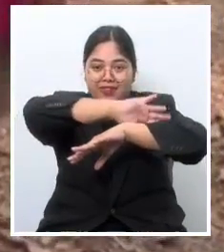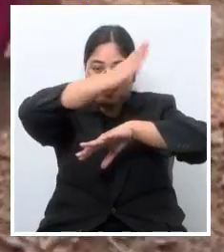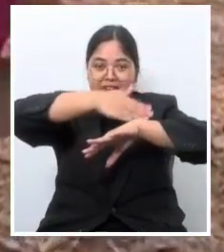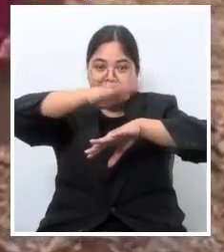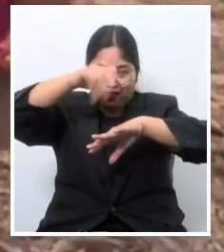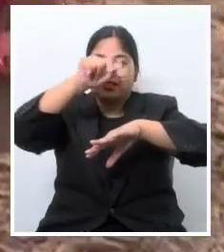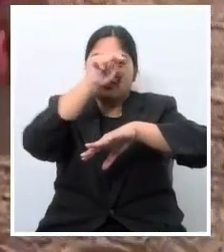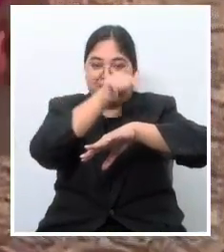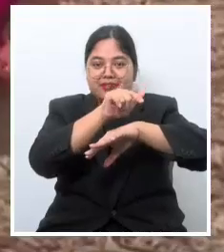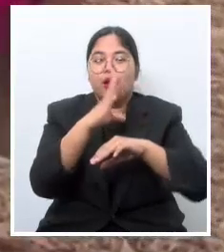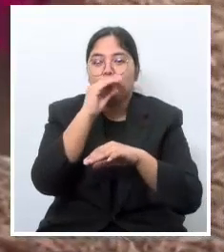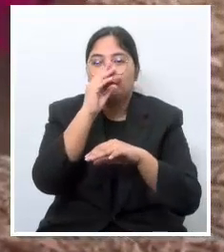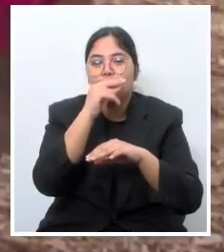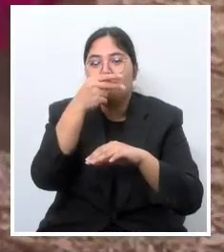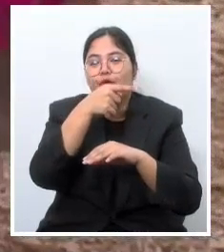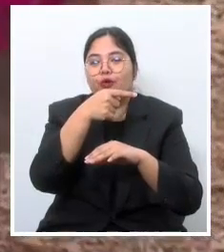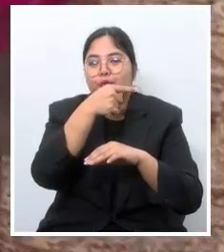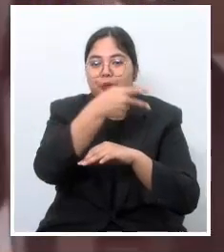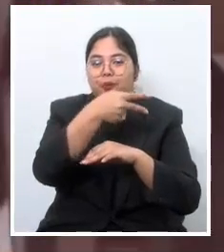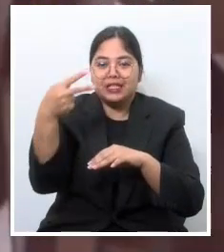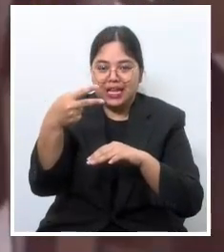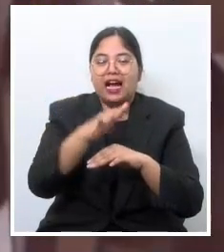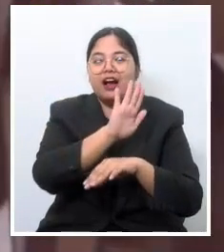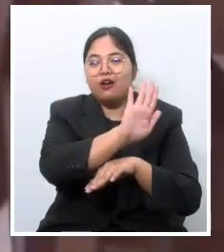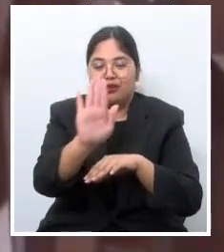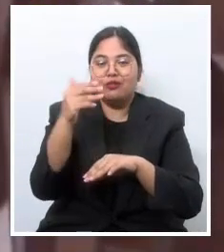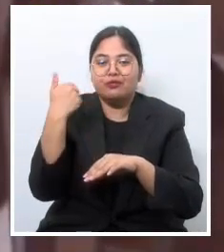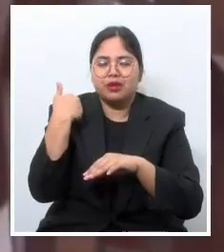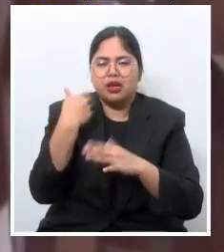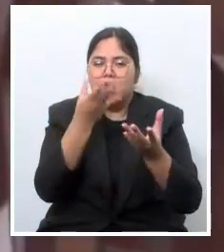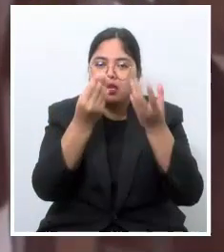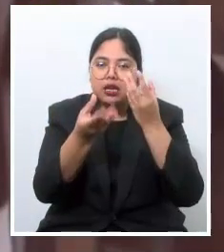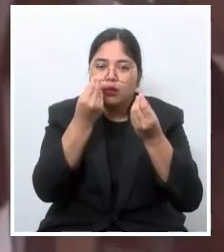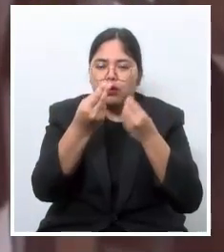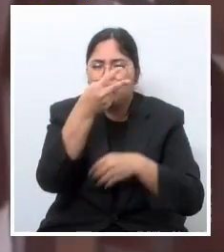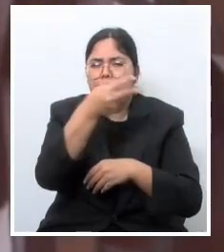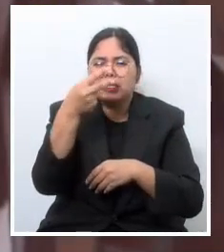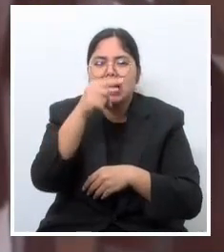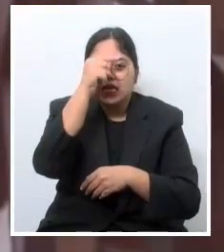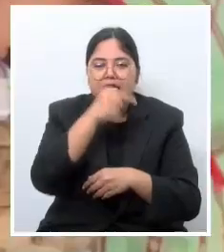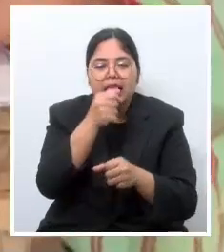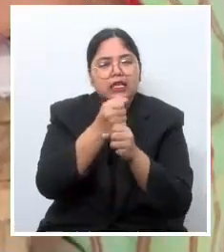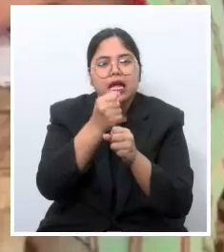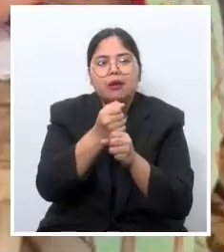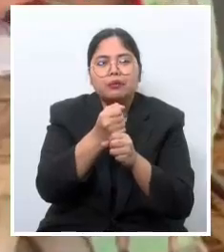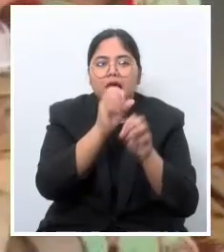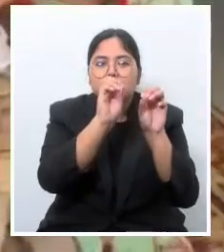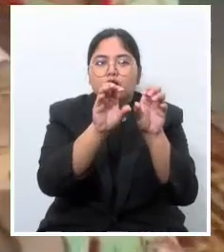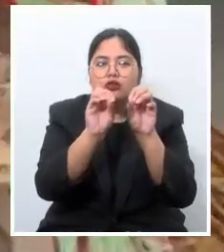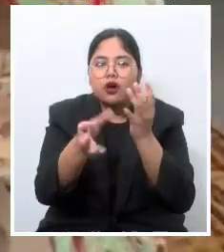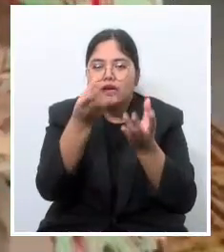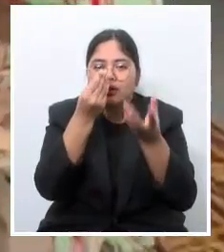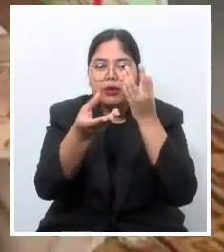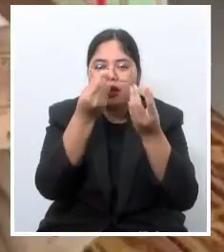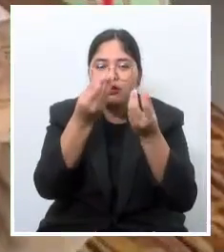เเรียกเพราะฉะนั้นเราจะทำอย่างไรให้เด็กเรารู้และหาภาษาไทยให้ได้มากที่สุดวิธีการก็คือ